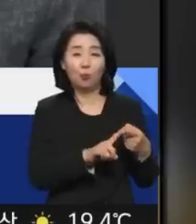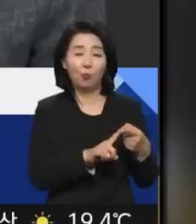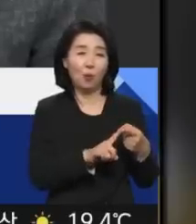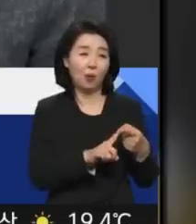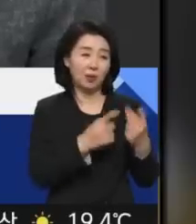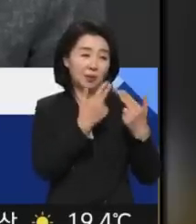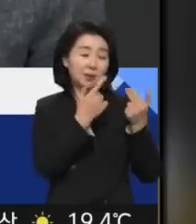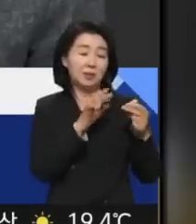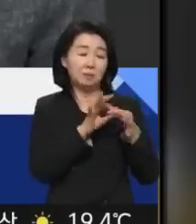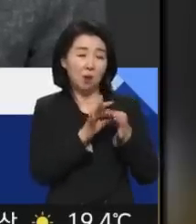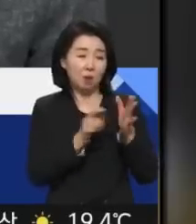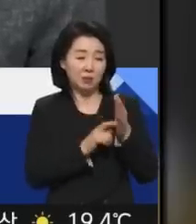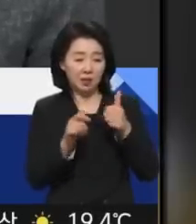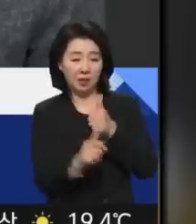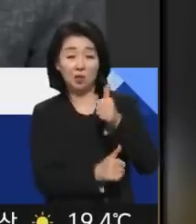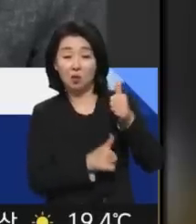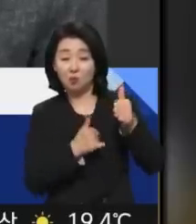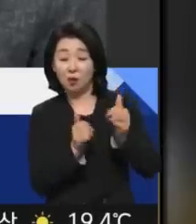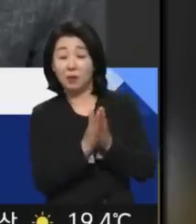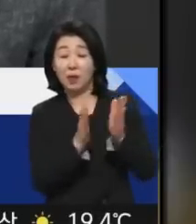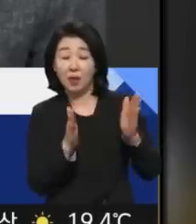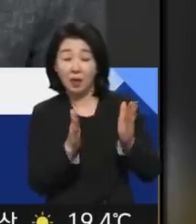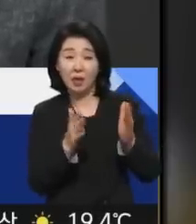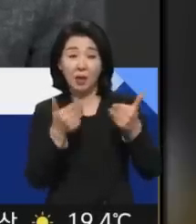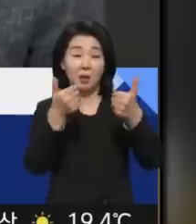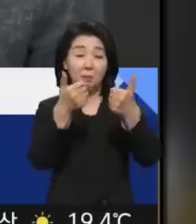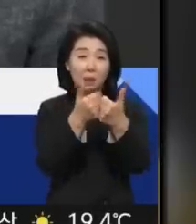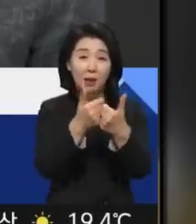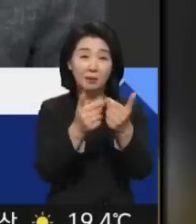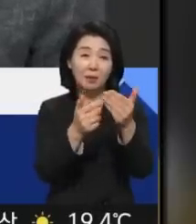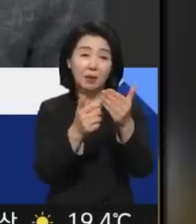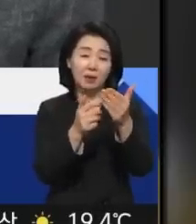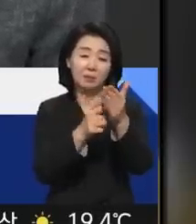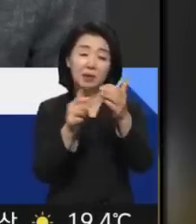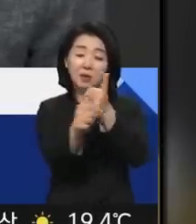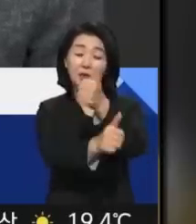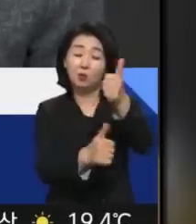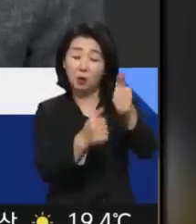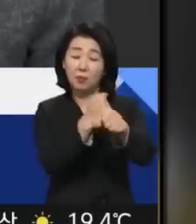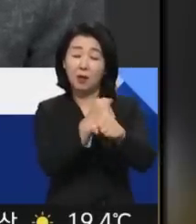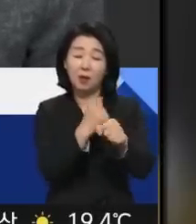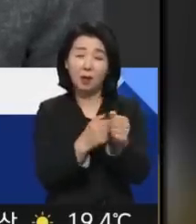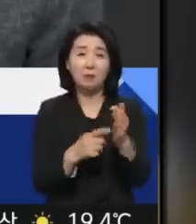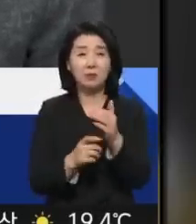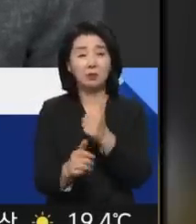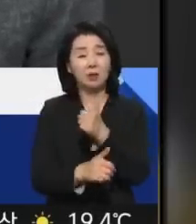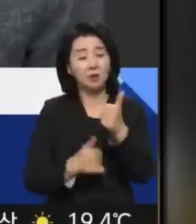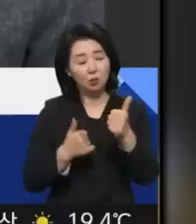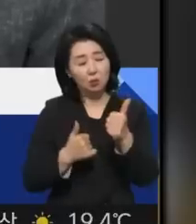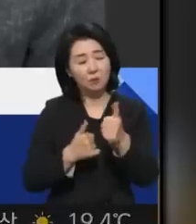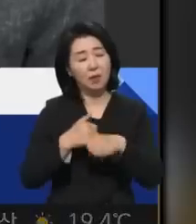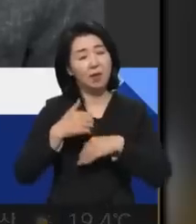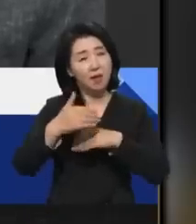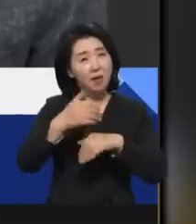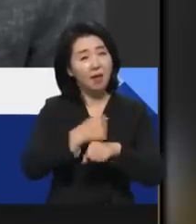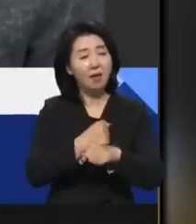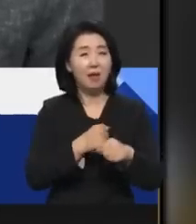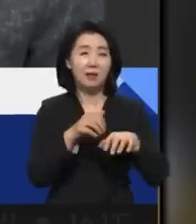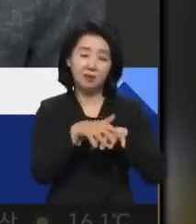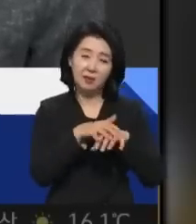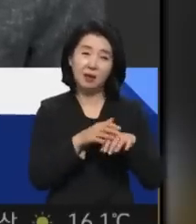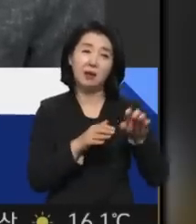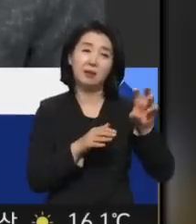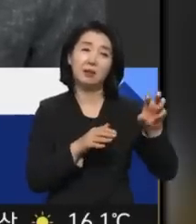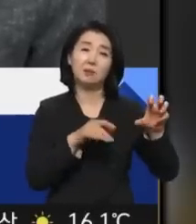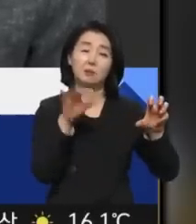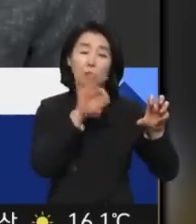친명 비대위가 들어서든 아니면 반명 비대위가 들어서든 비대위로 갈 가능성이 한 35%. 네. 나머지